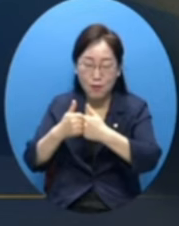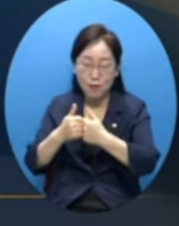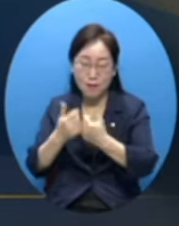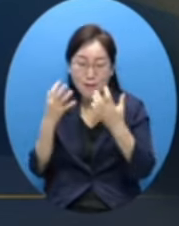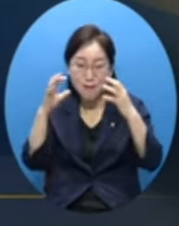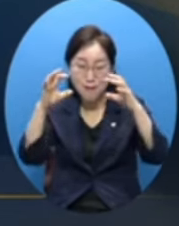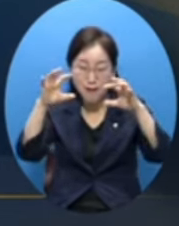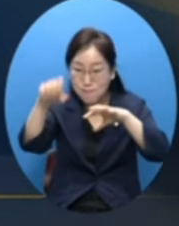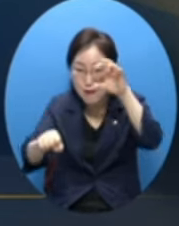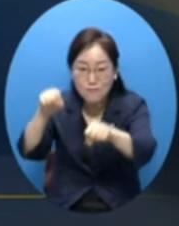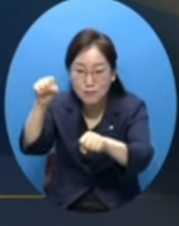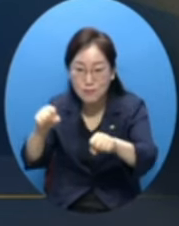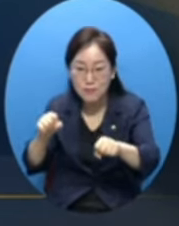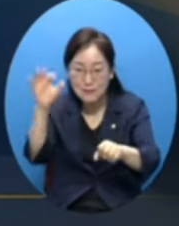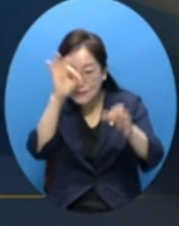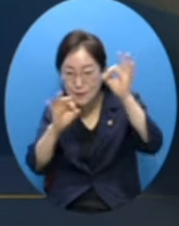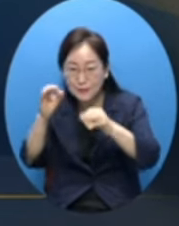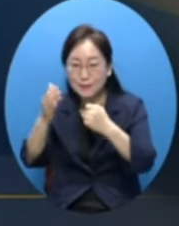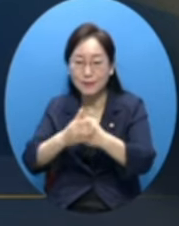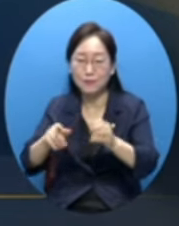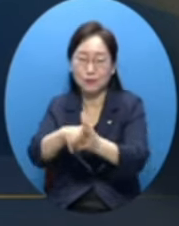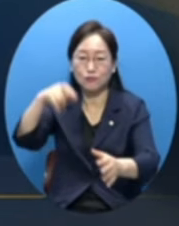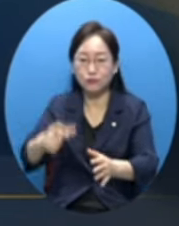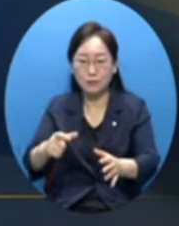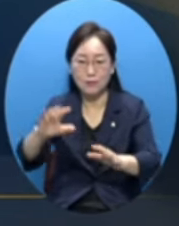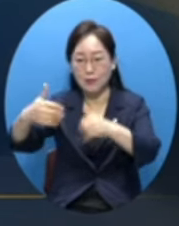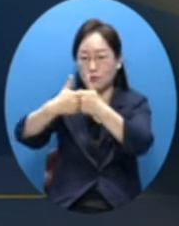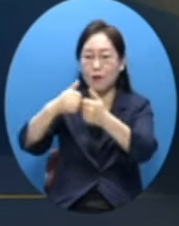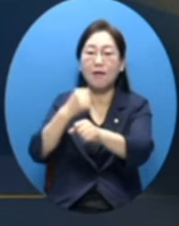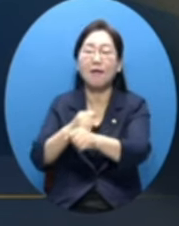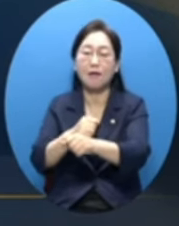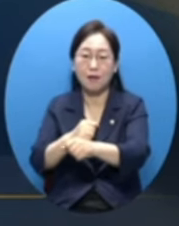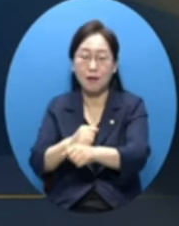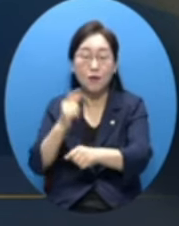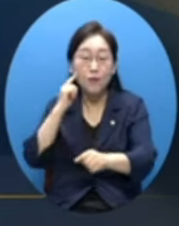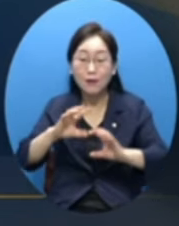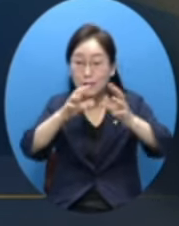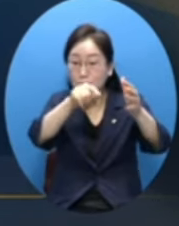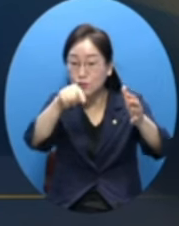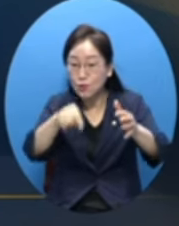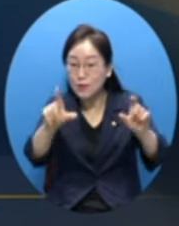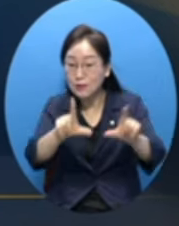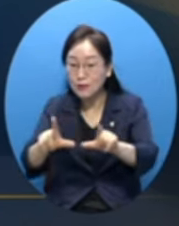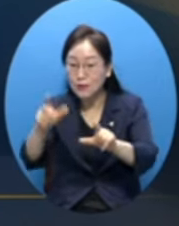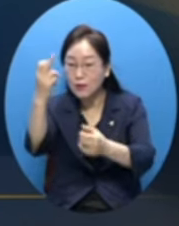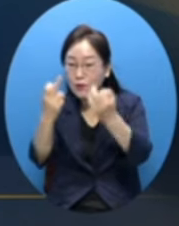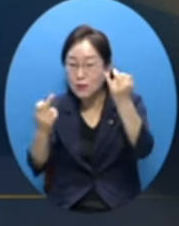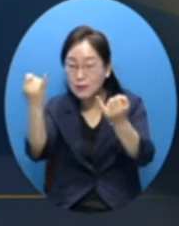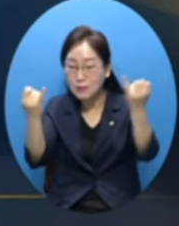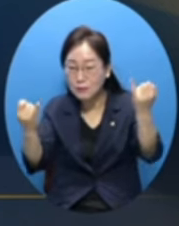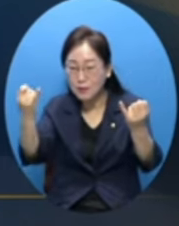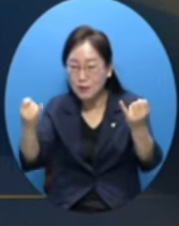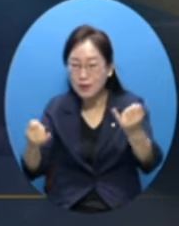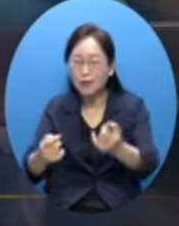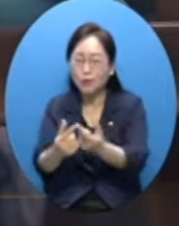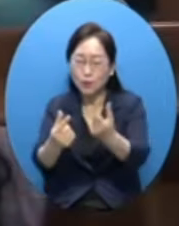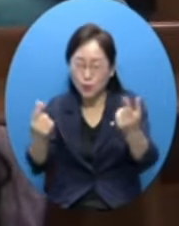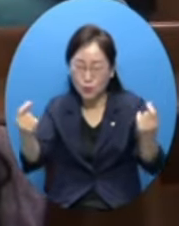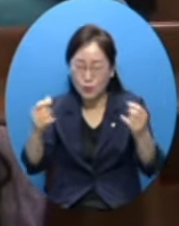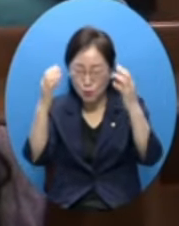나니 너희 믿음을 굳건하게 하여 그를 대적하라이는 세상에는 너의 형들도 동일한 난을 당하는 줄을